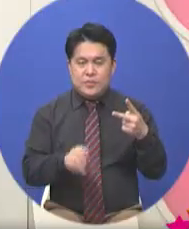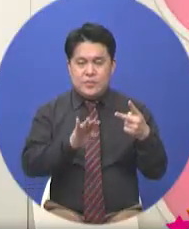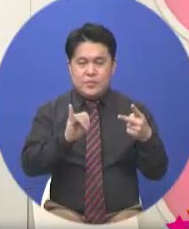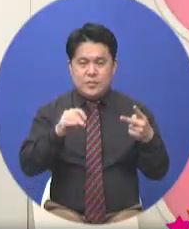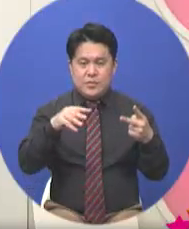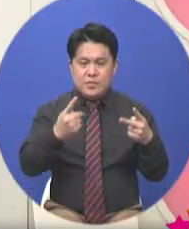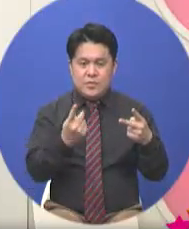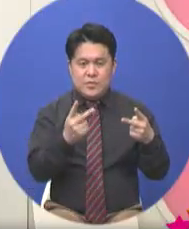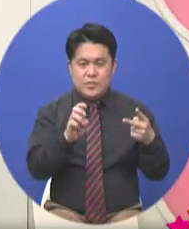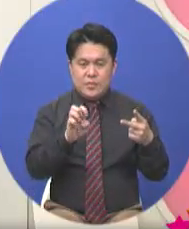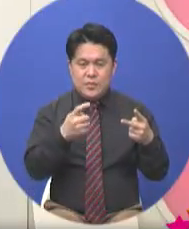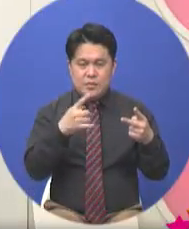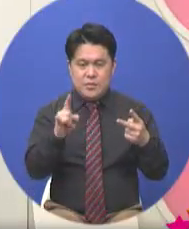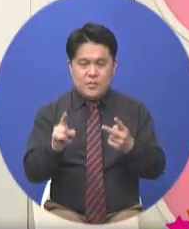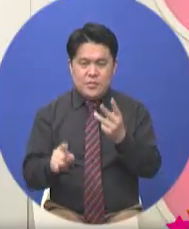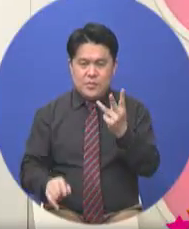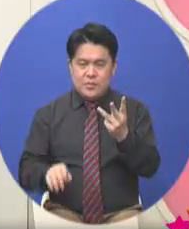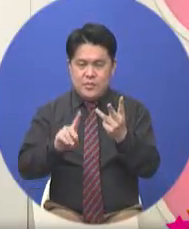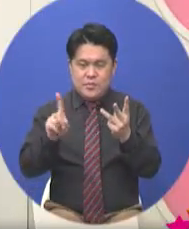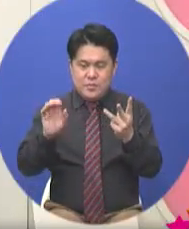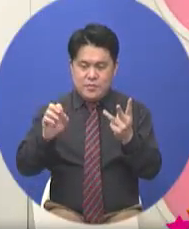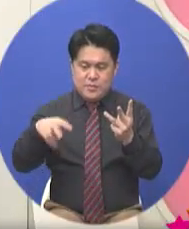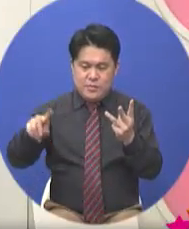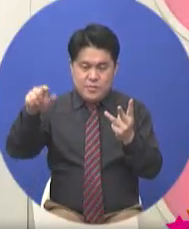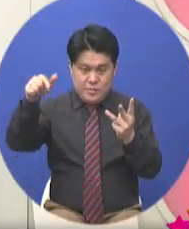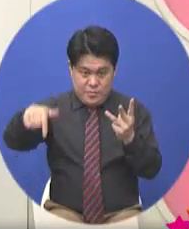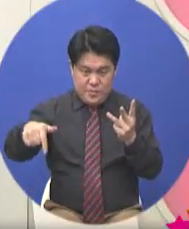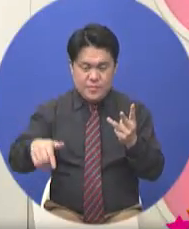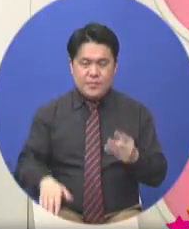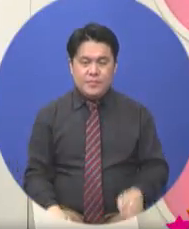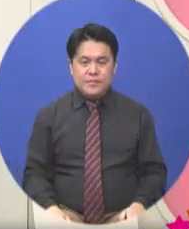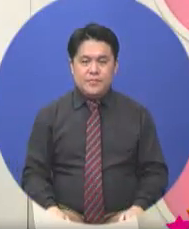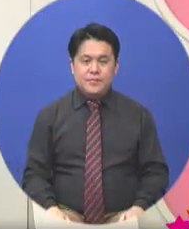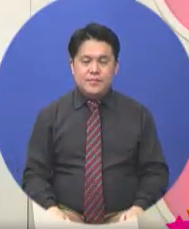3번 방석. 정답 아시는 분은